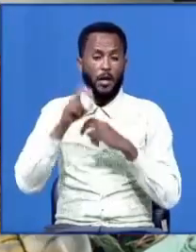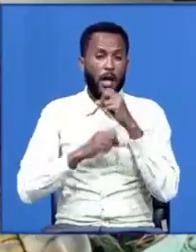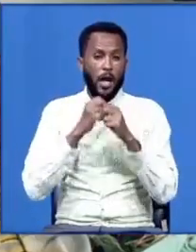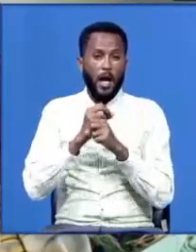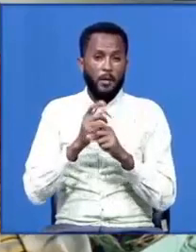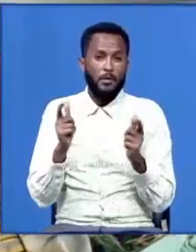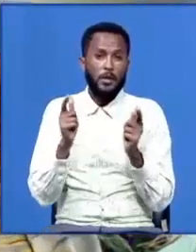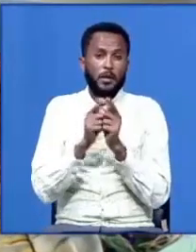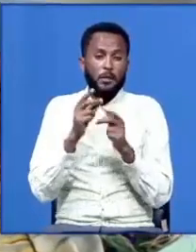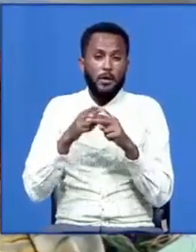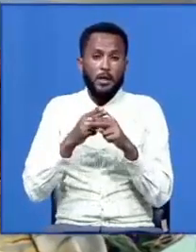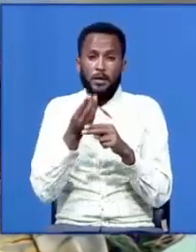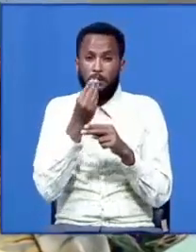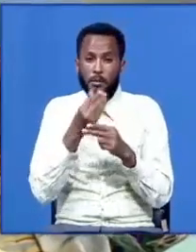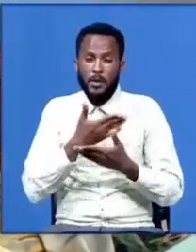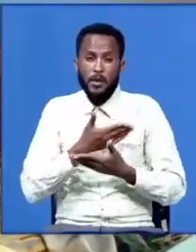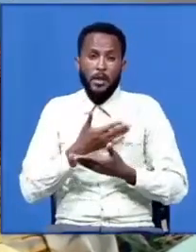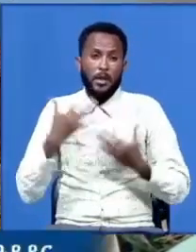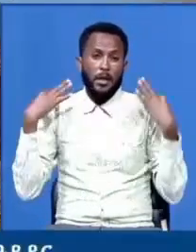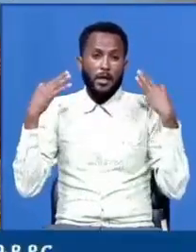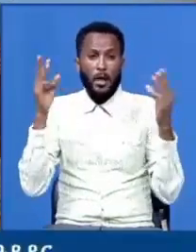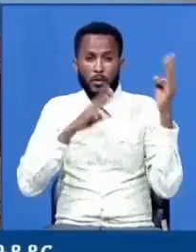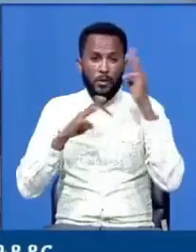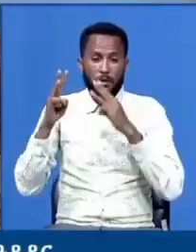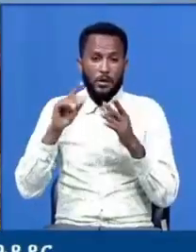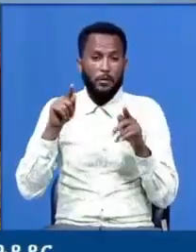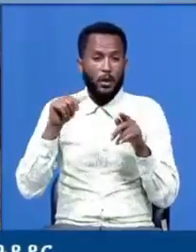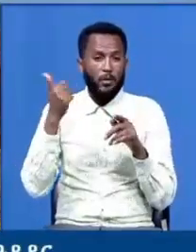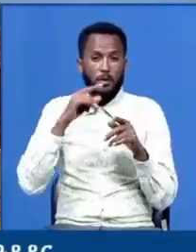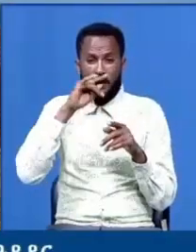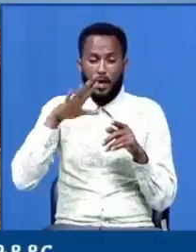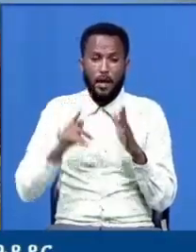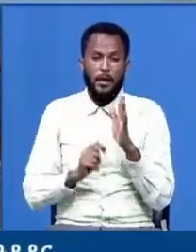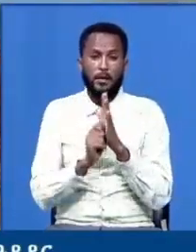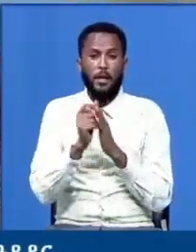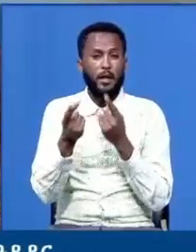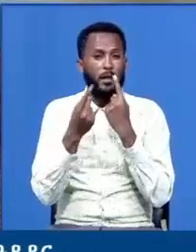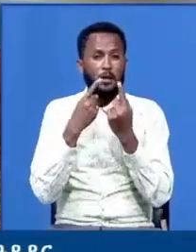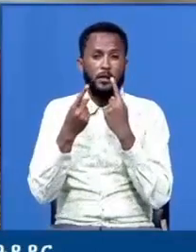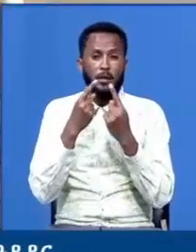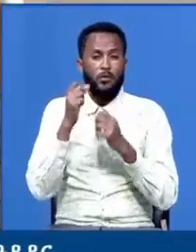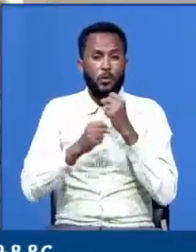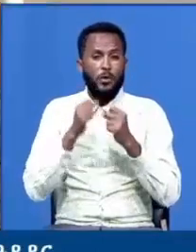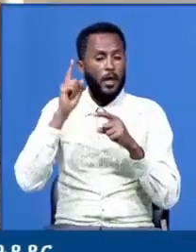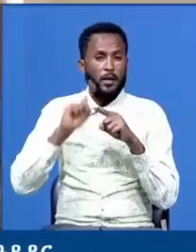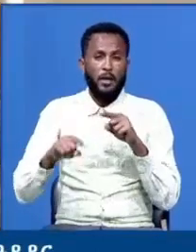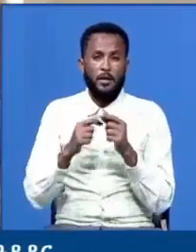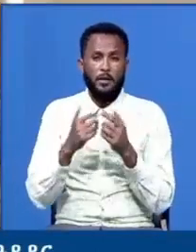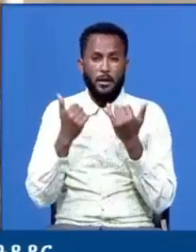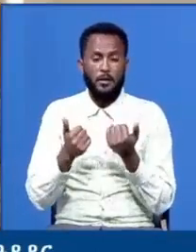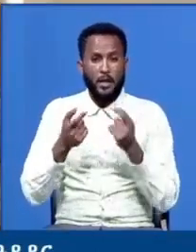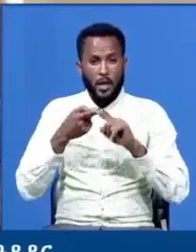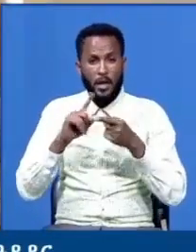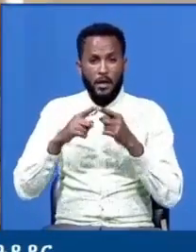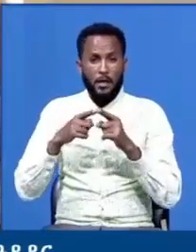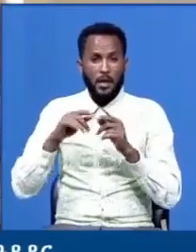ዓመት ብዘጋጠማ ሕፅረት ምግብን ጥዕናዊ ፀገምን ልክዕ ከም ካልኦት ህፃናት ትግራይ ክትዛረብ ክትጎየ ይከኣለትን ከዚ መሓዝታ